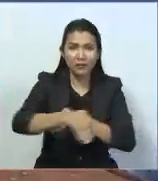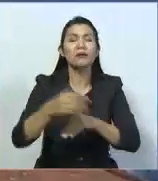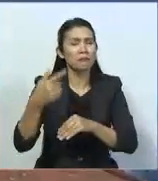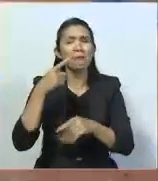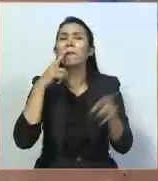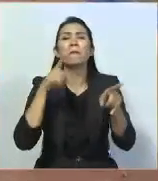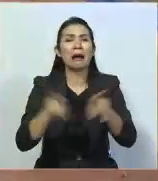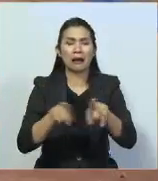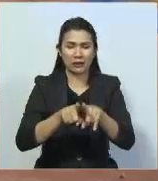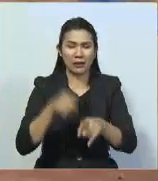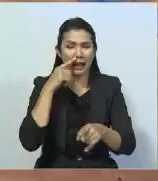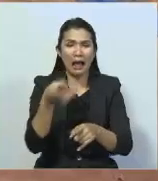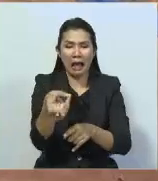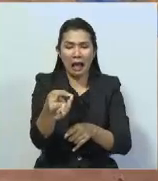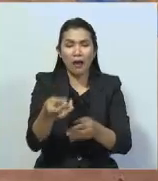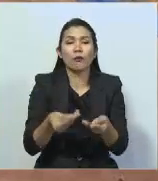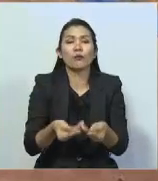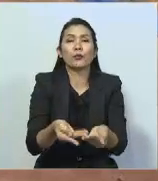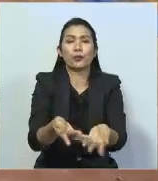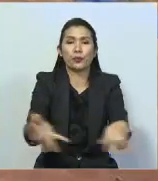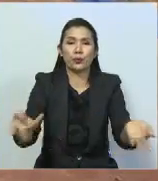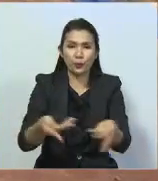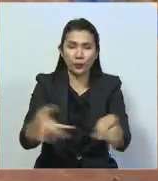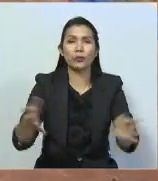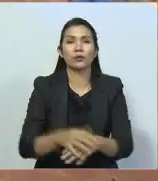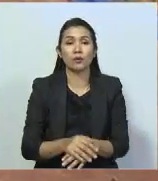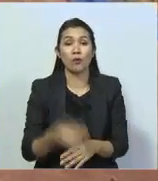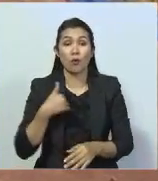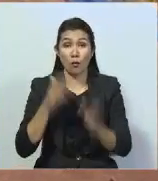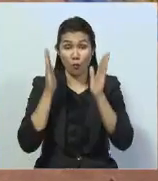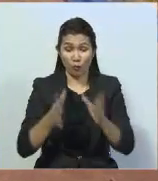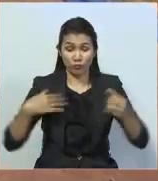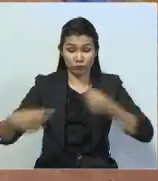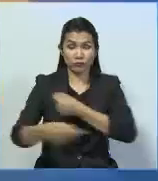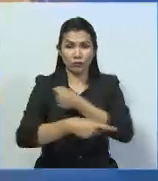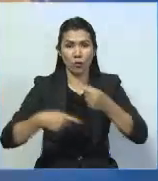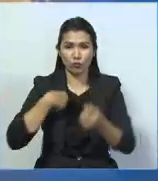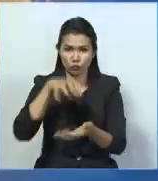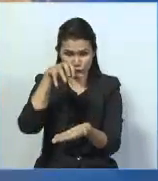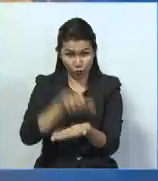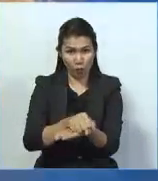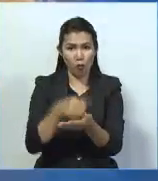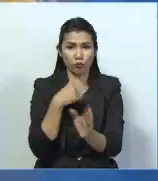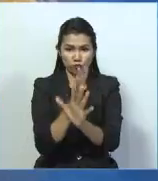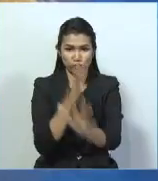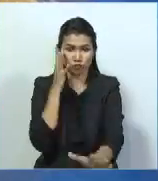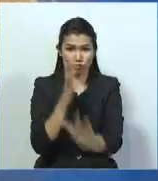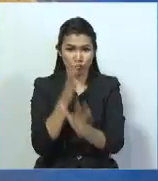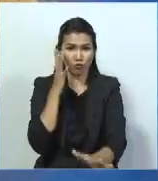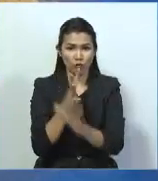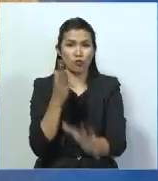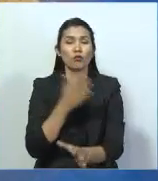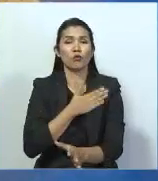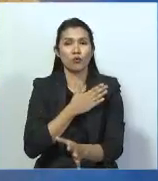ำไปตากเช่นเดียวกันนะคะคือนำไปไว้ในพื้นที่แล้วก็ชาวนาในพื้นที่เนี่ยก็ยังจองคิวในการตากข้าวใน